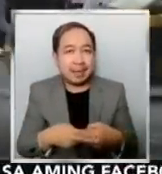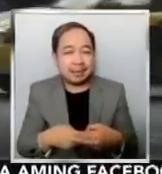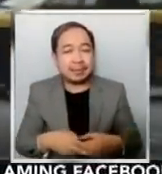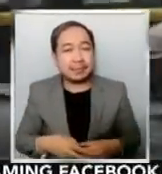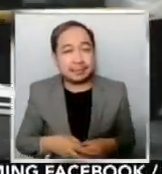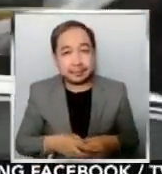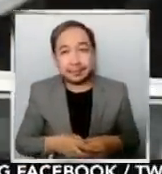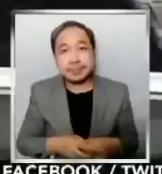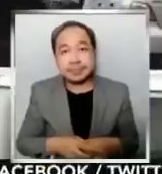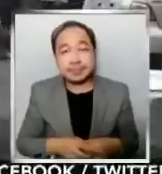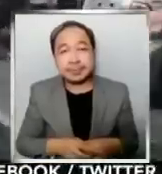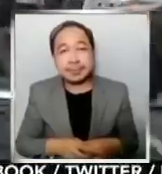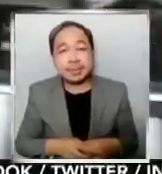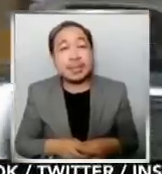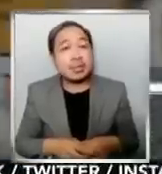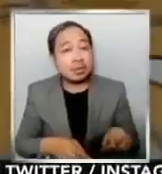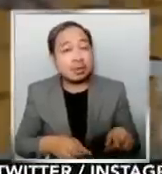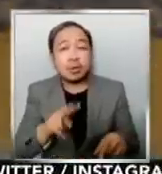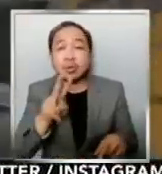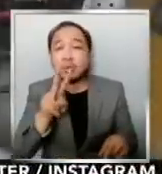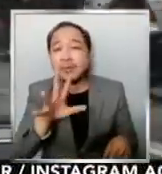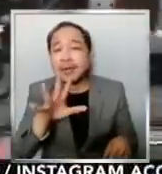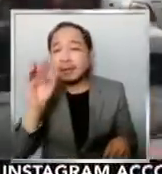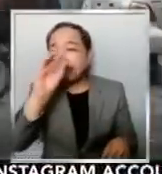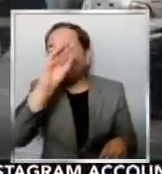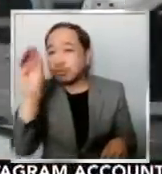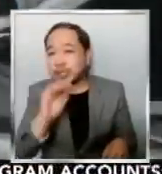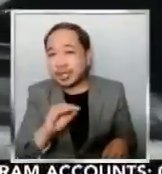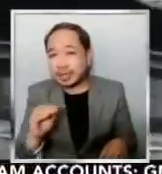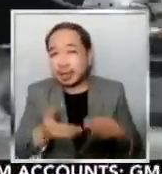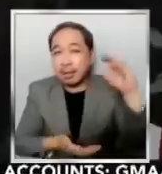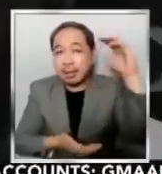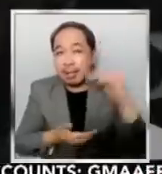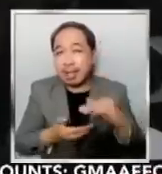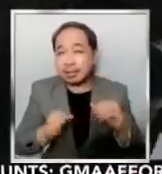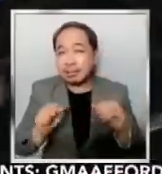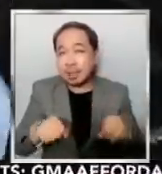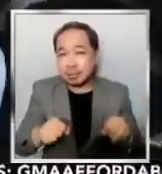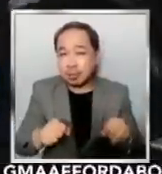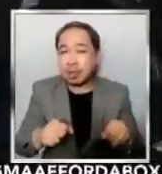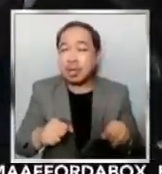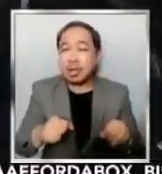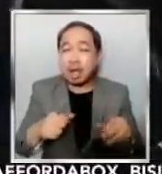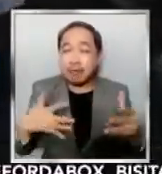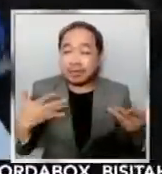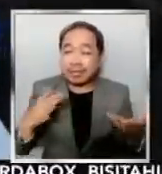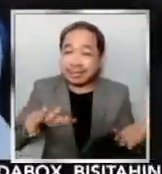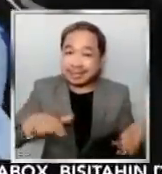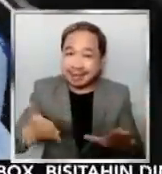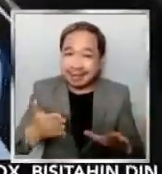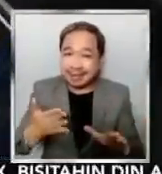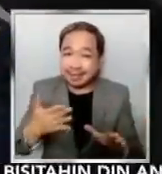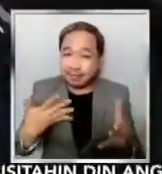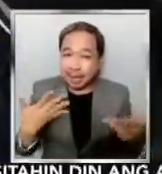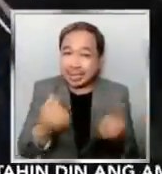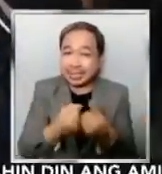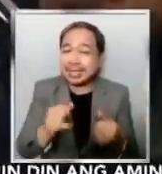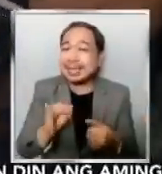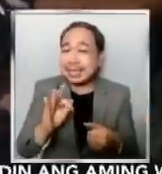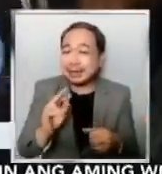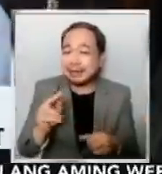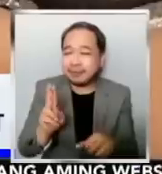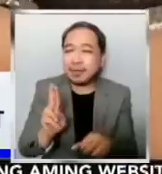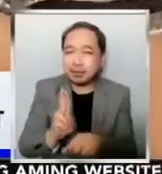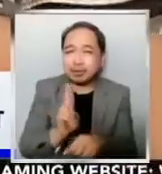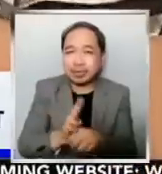aksidente. Hanggang 25% naman yan sa mga pasahero sa likuran. Pero kung di pa rin makuha sa mabuting usapan ang